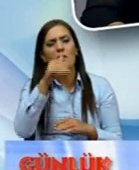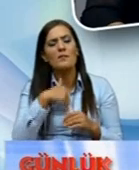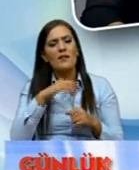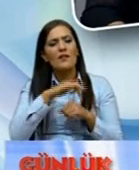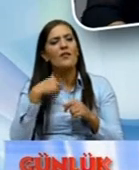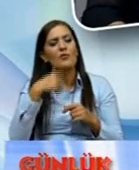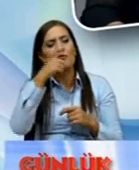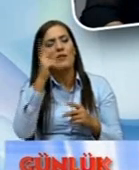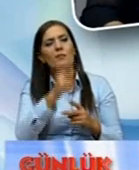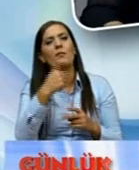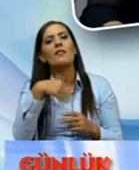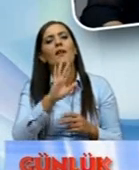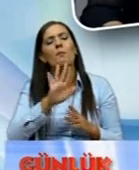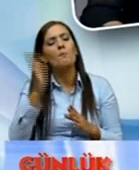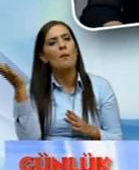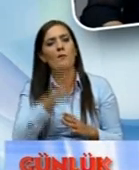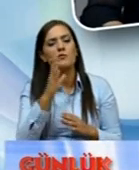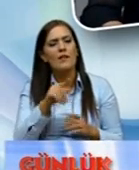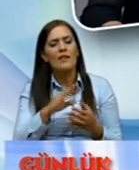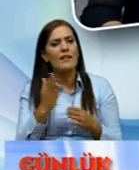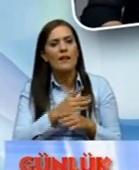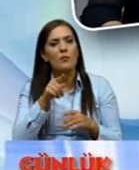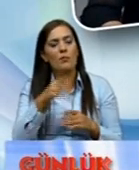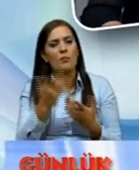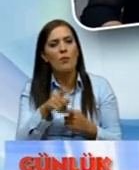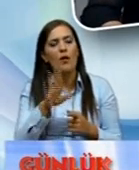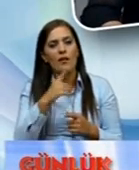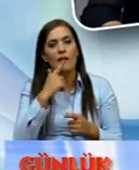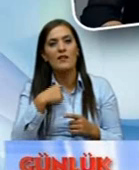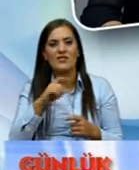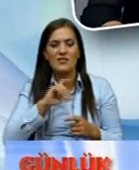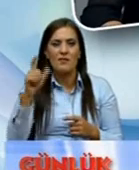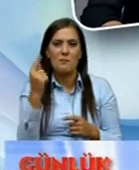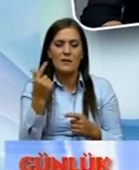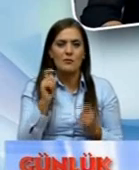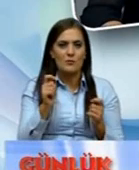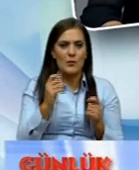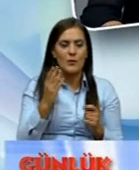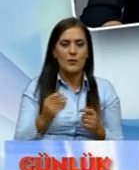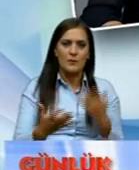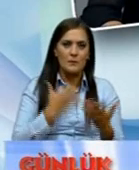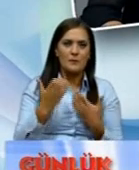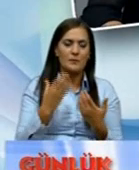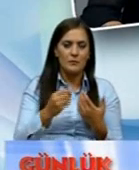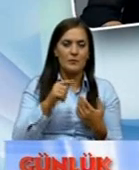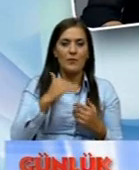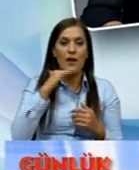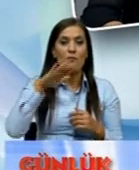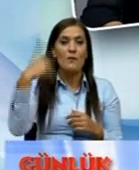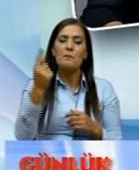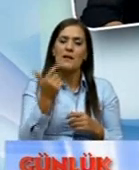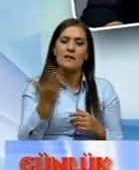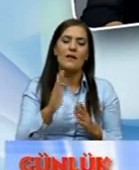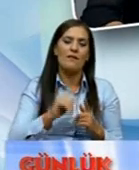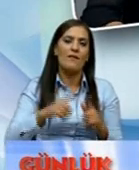ırka aitlermiş gibi dedi. Evet. Bambaşka olmuşlar. Neden bu böyle dediğinde cevap vermekte tabii güçlük çektik. Çünkü Avrupa'da biraz daha